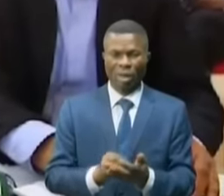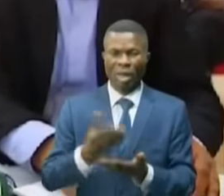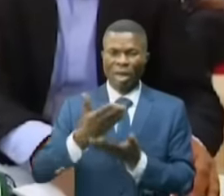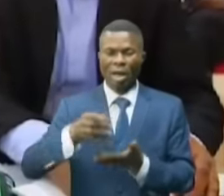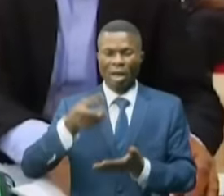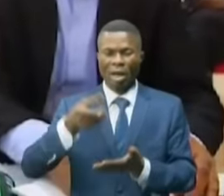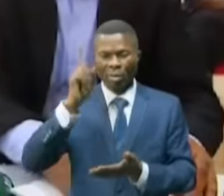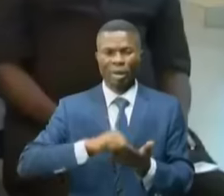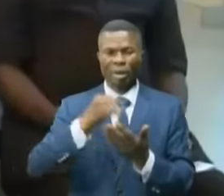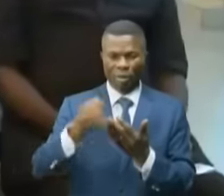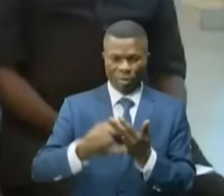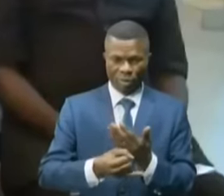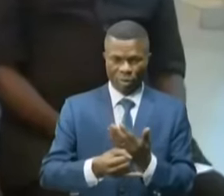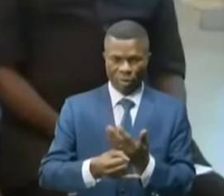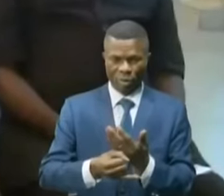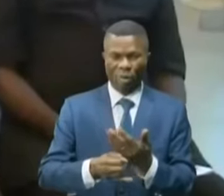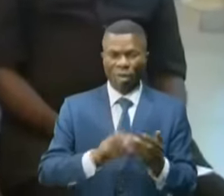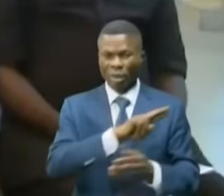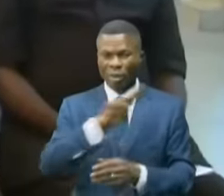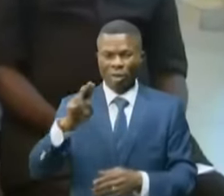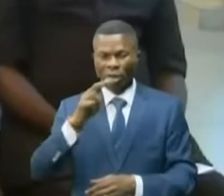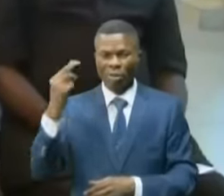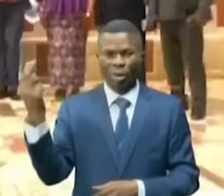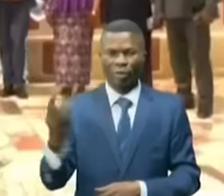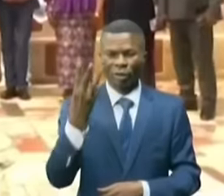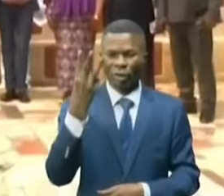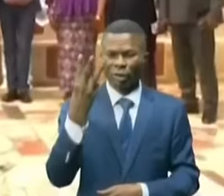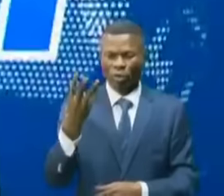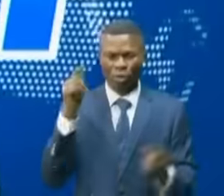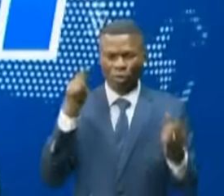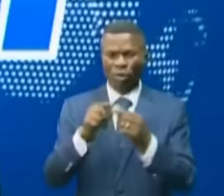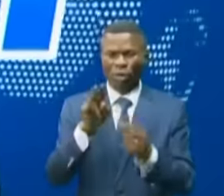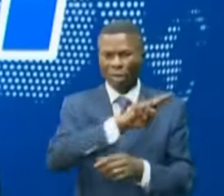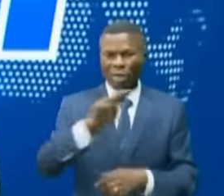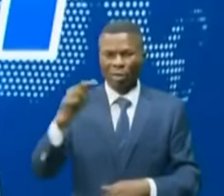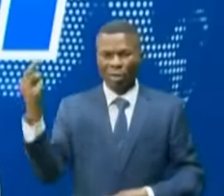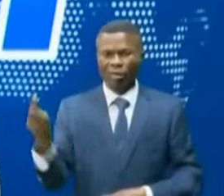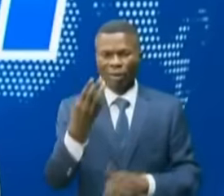de ce programme qui va de 2023 à 2029.